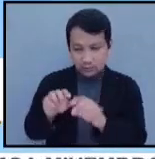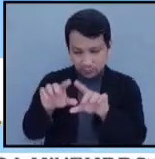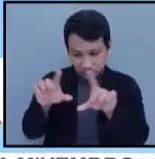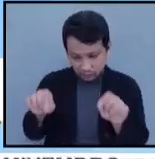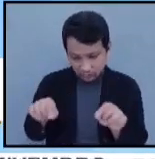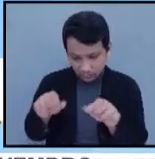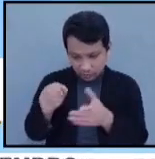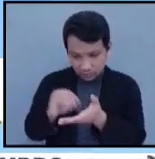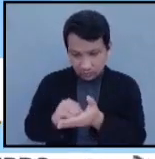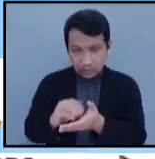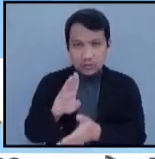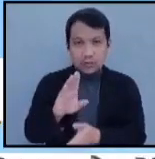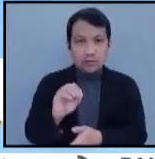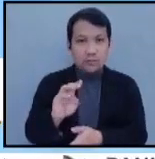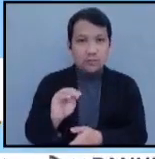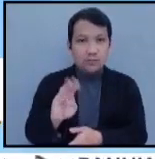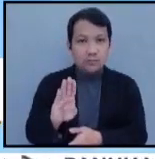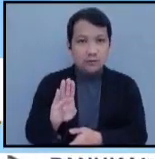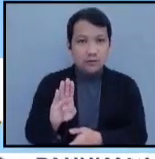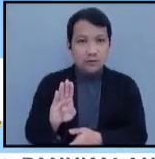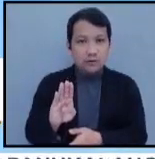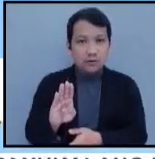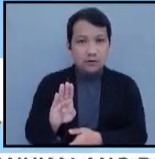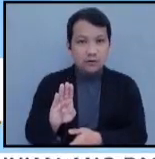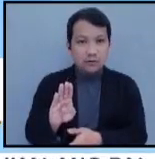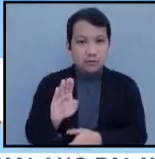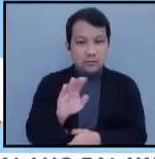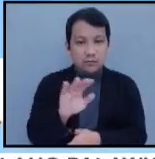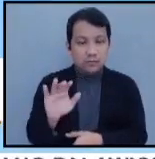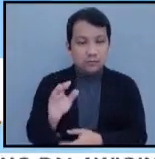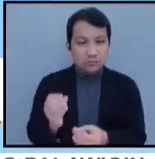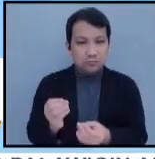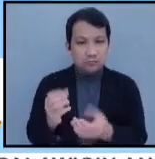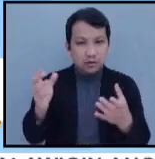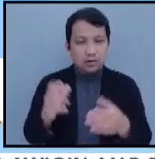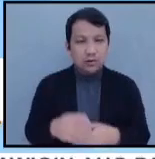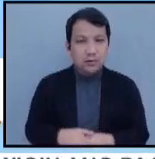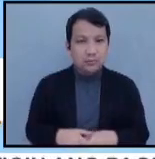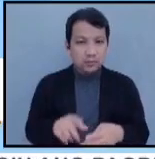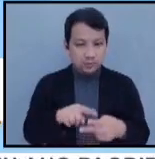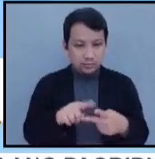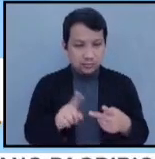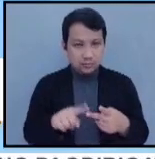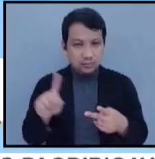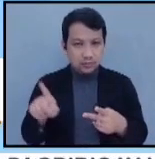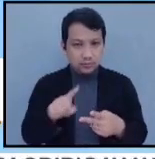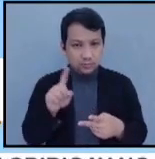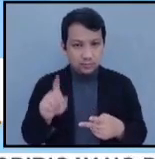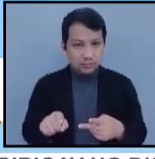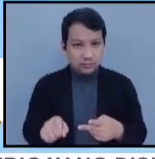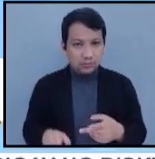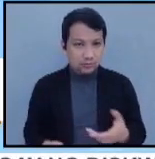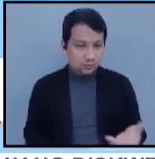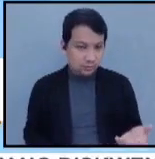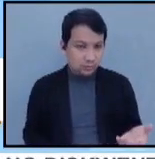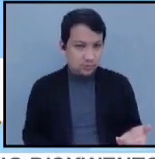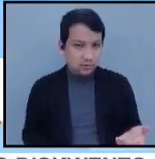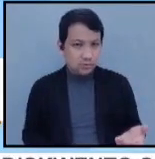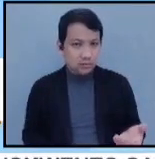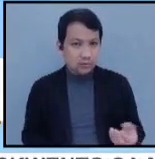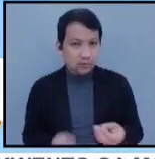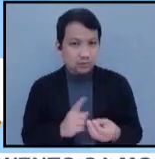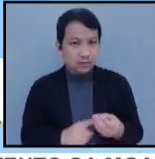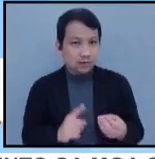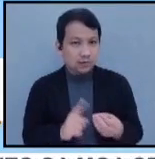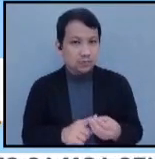bomb, B-O-M-B-E. Tapos may dalawang question marks. Immediately, ang SOP dyan,